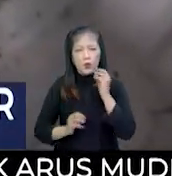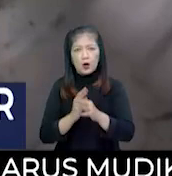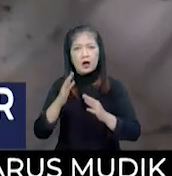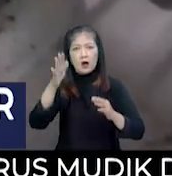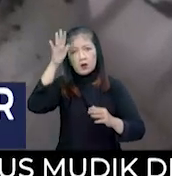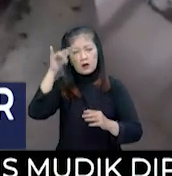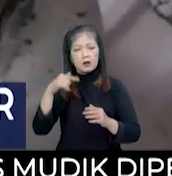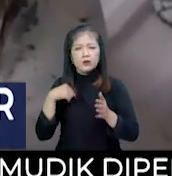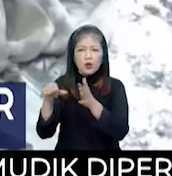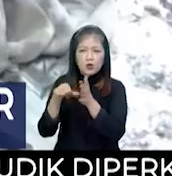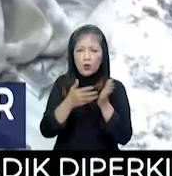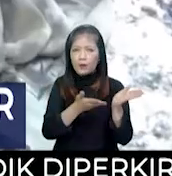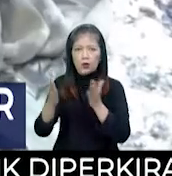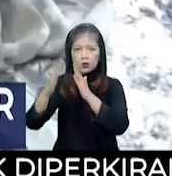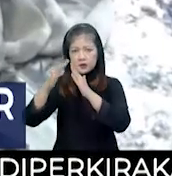medis